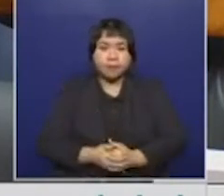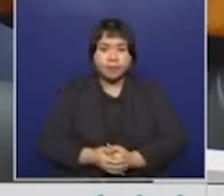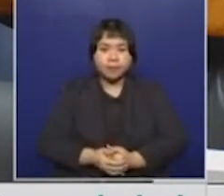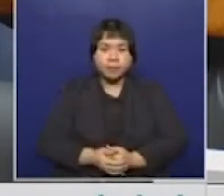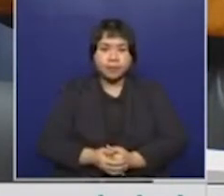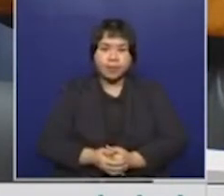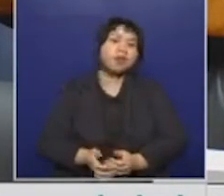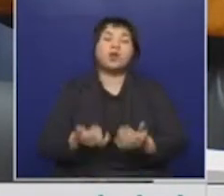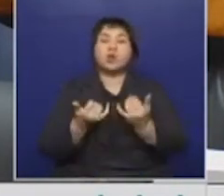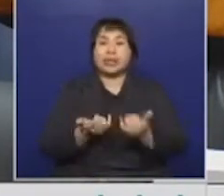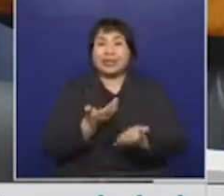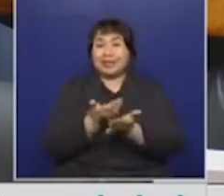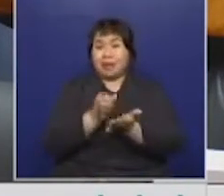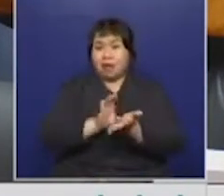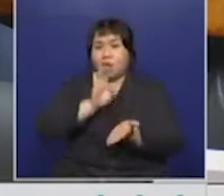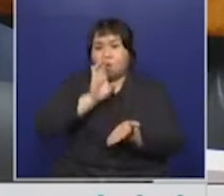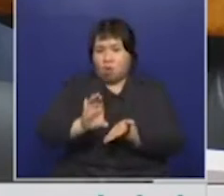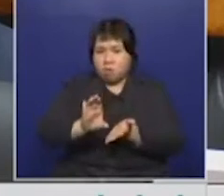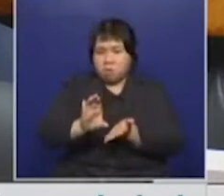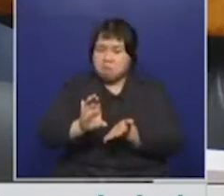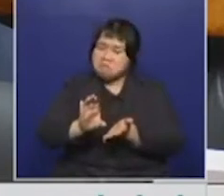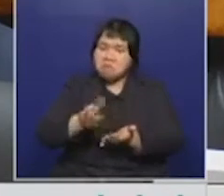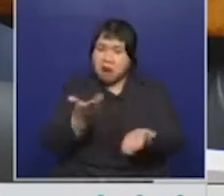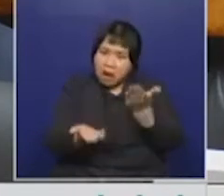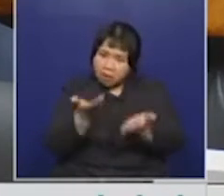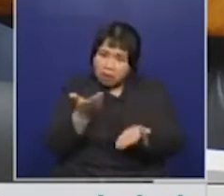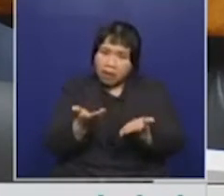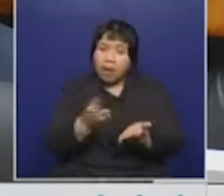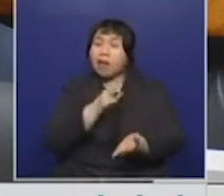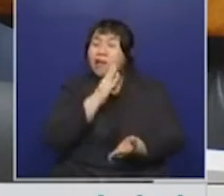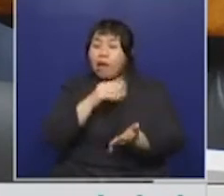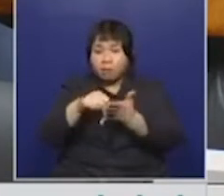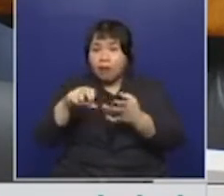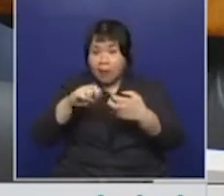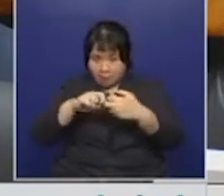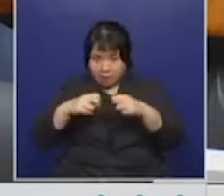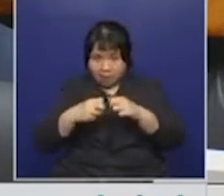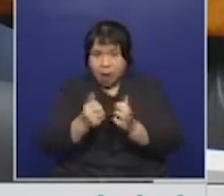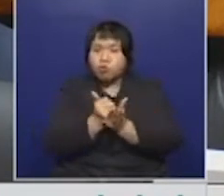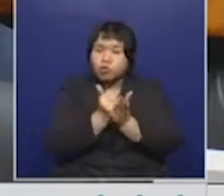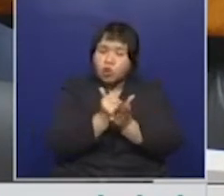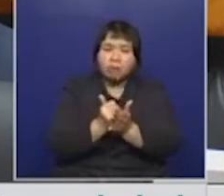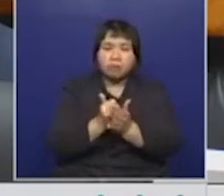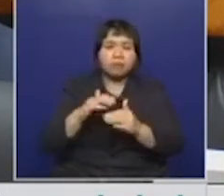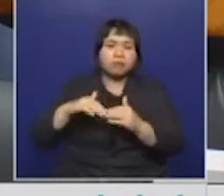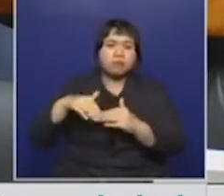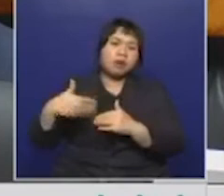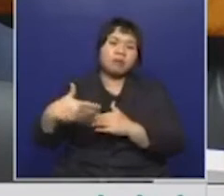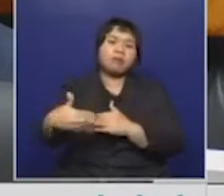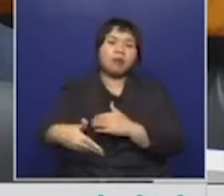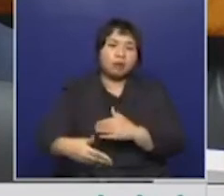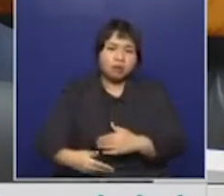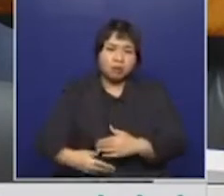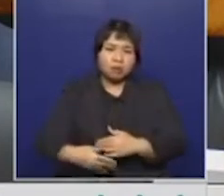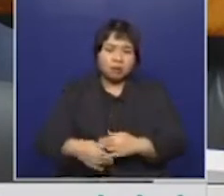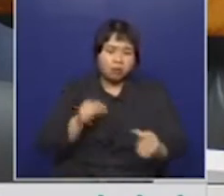เพราะฉะนั้นงบประมาณที่จัดไม่ว่าจะมากน้อยแค่ไหนแต่ถ้าเป็นการแก้ไขปัญหาแก้สถานการณ์แบบขอไปทีไม่ตรงโจทย์และ